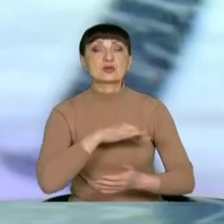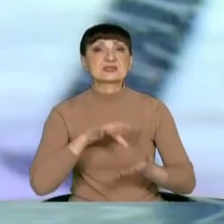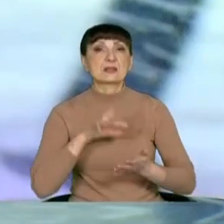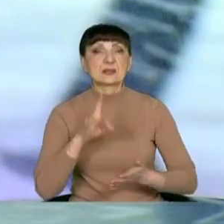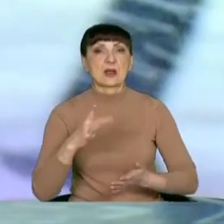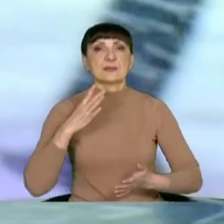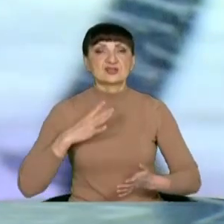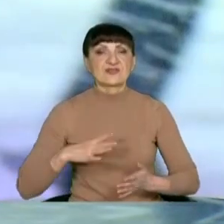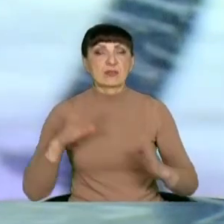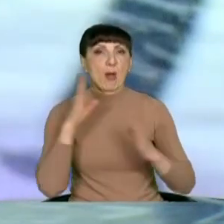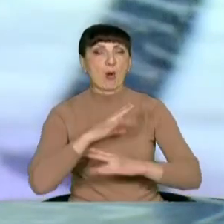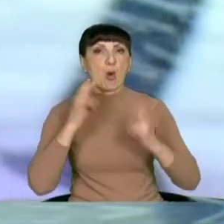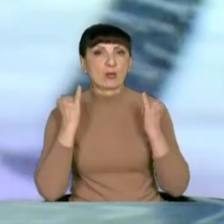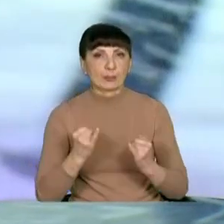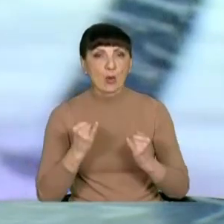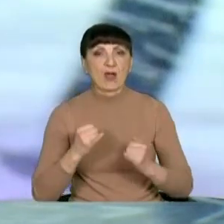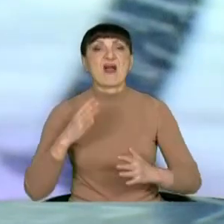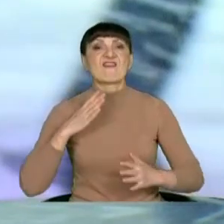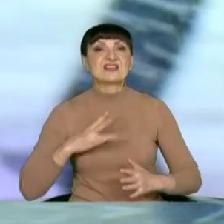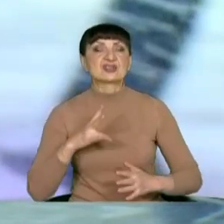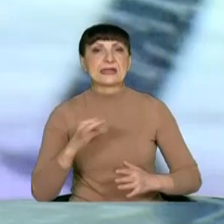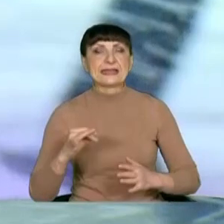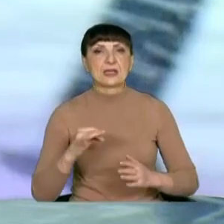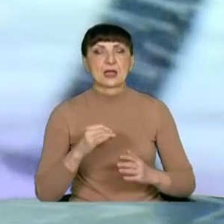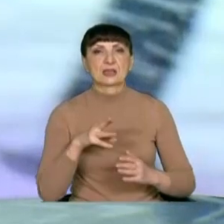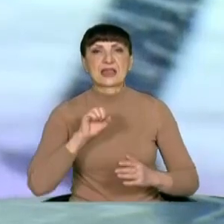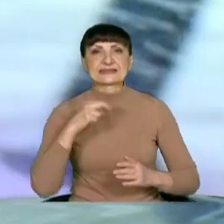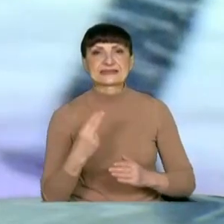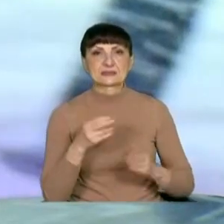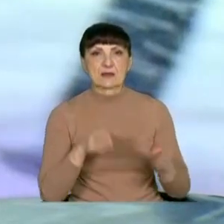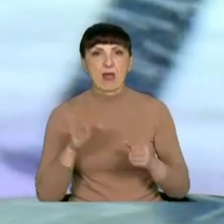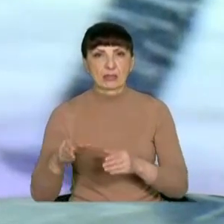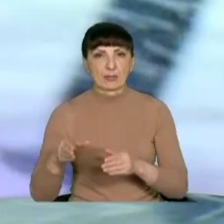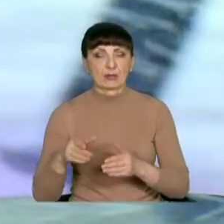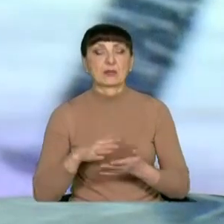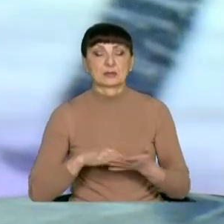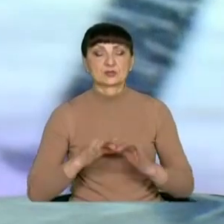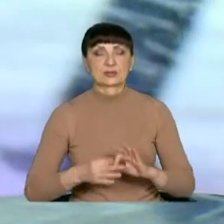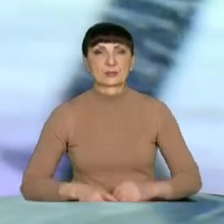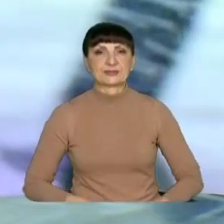переживает погодные аномалии? Выдержит ли ТЭЦ? За ситуацией следит Нургуль Алина.